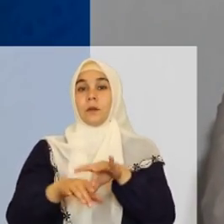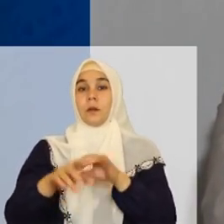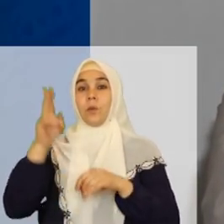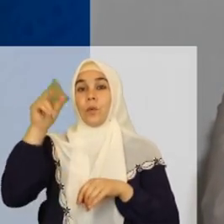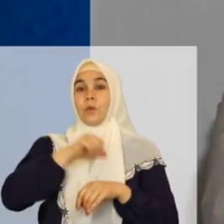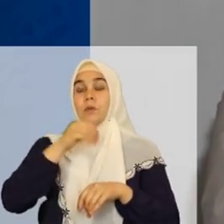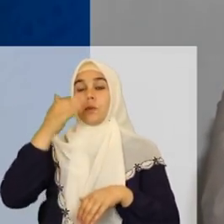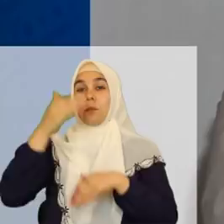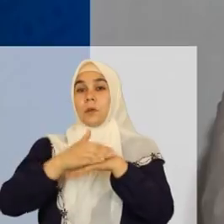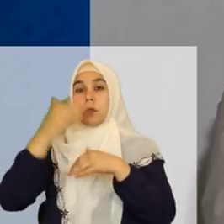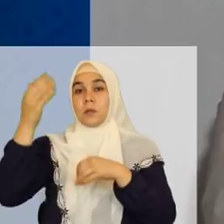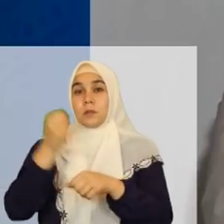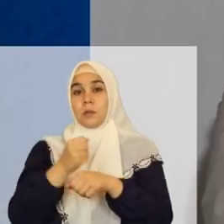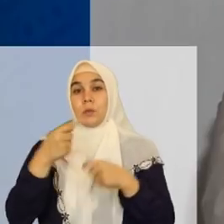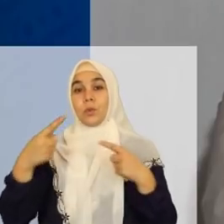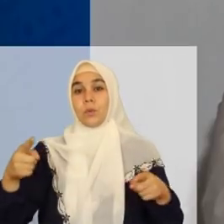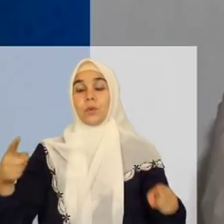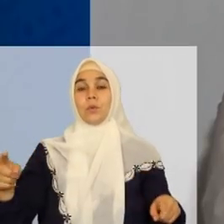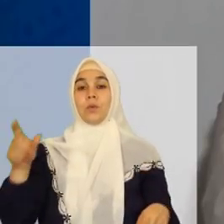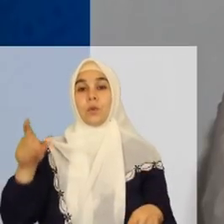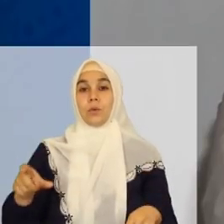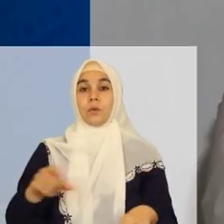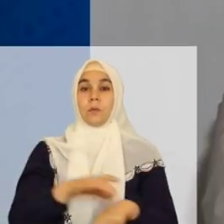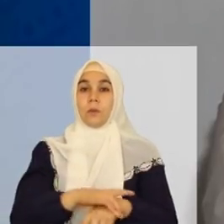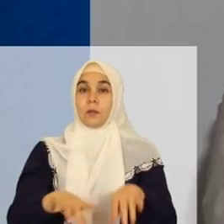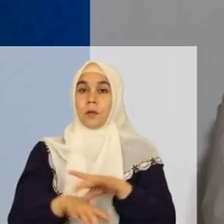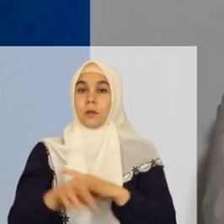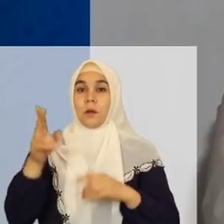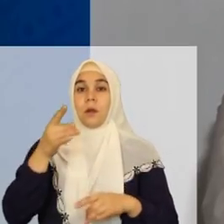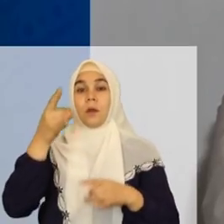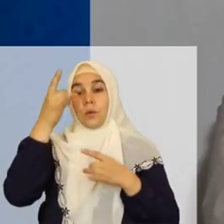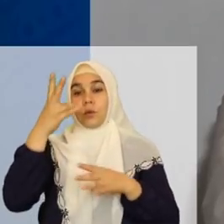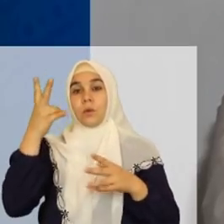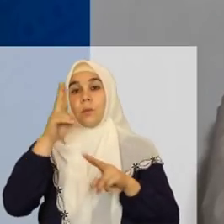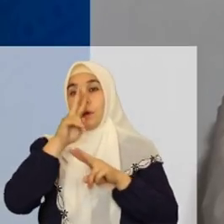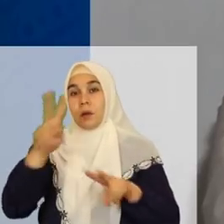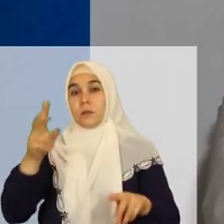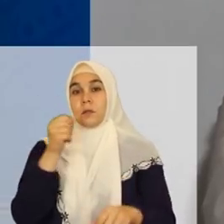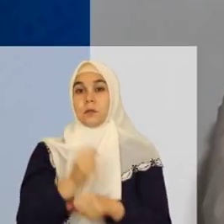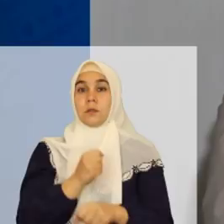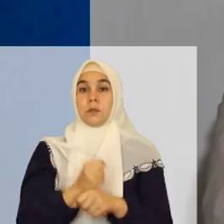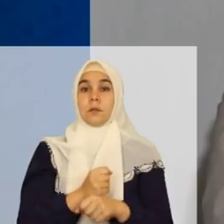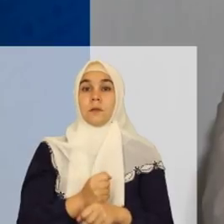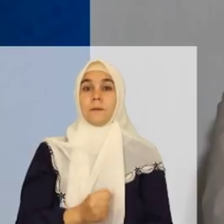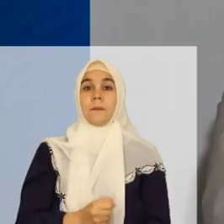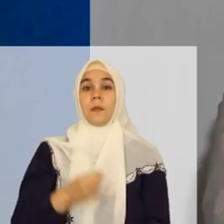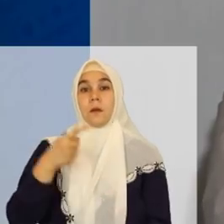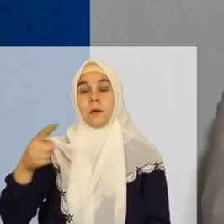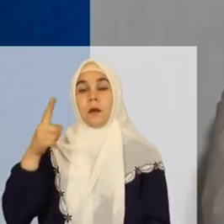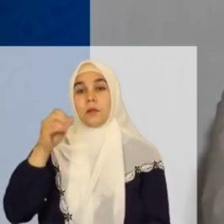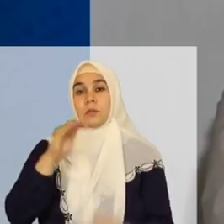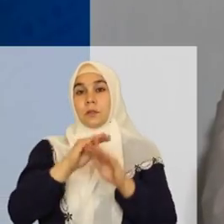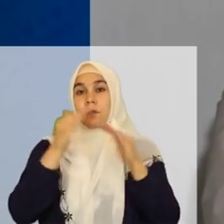Robbisiga va o'ziga o'xshagan boshqa bandalarga odob axloqini namoyon qiladi. Balki